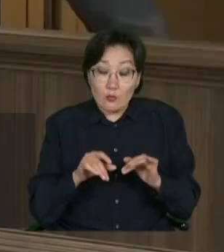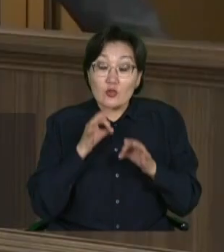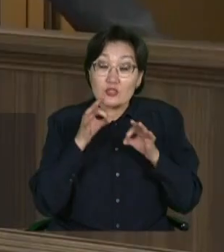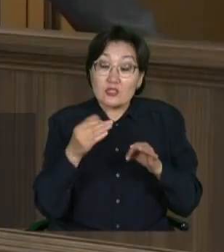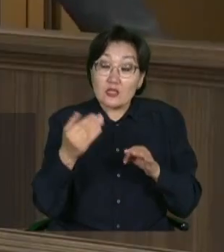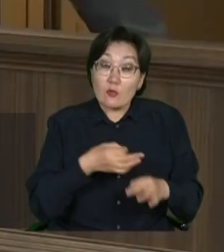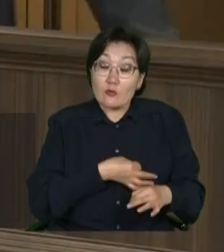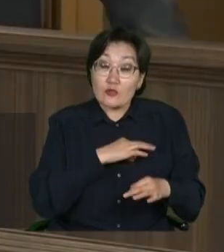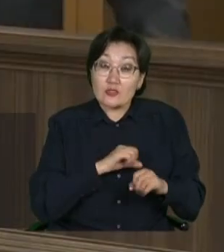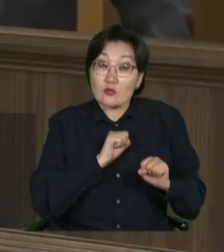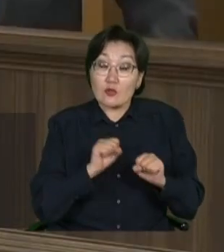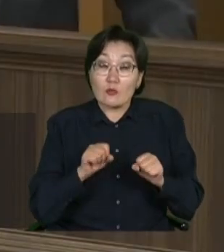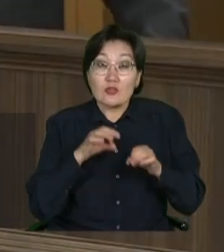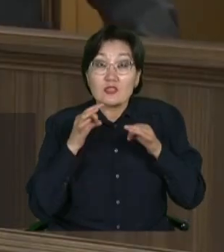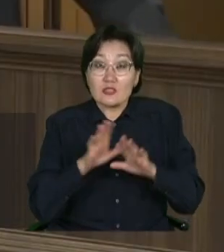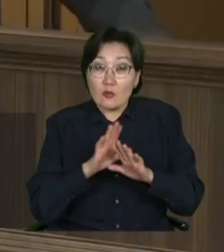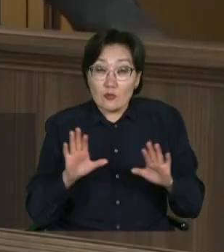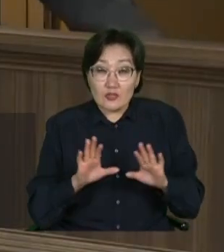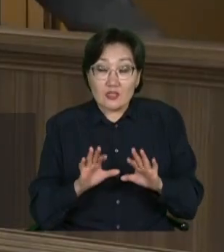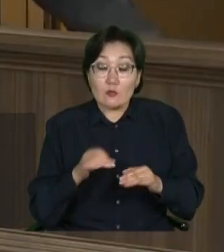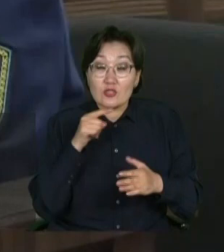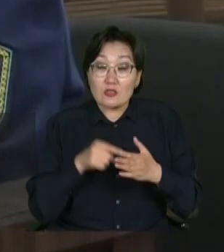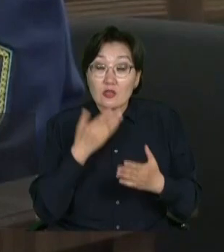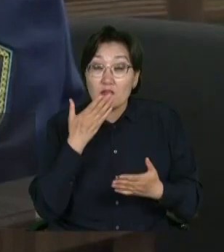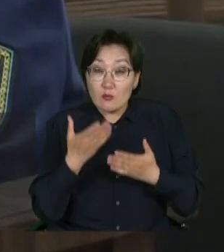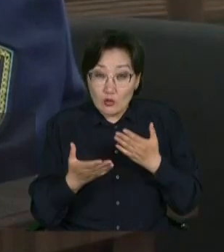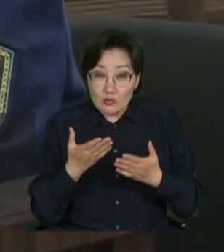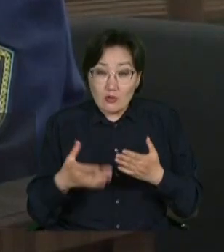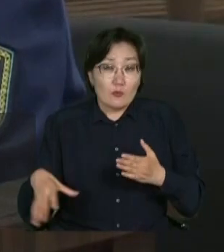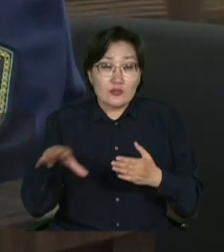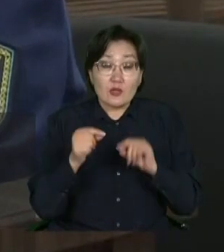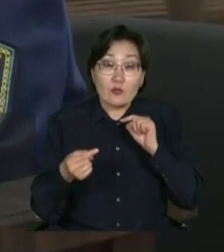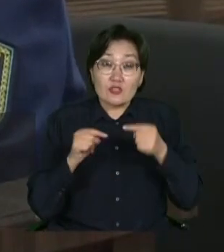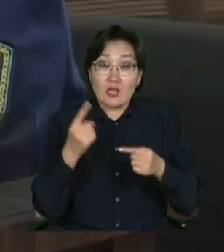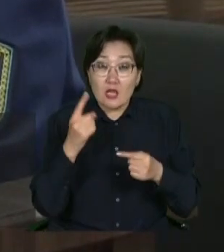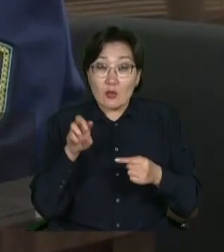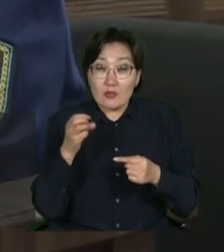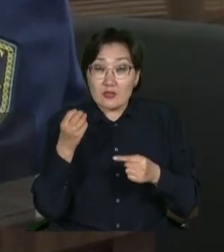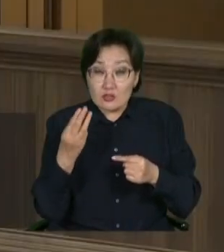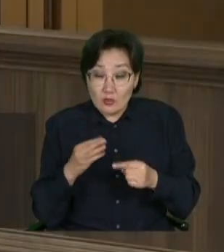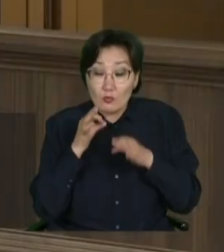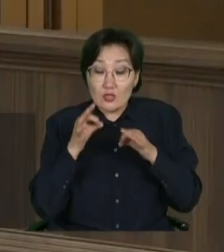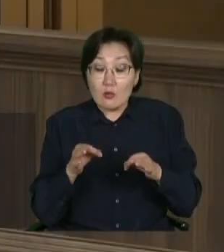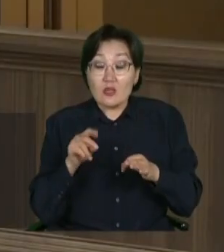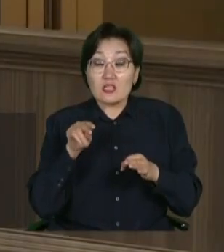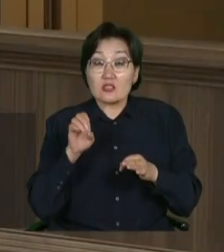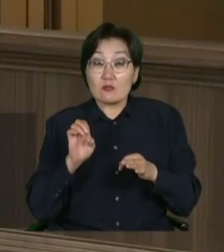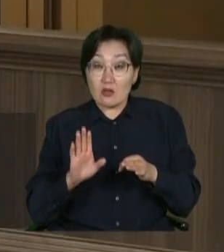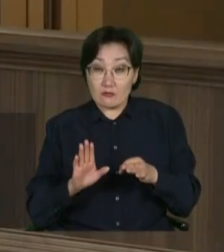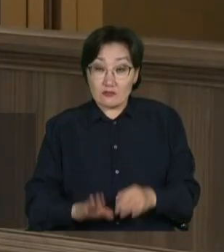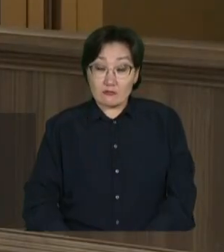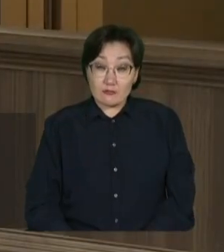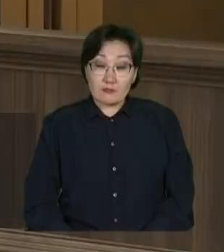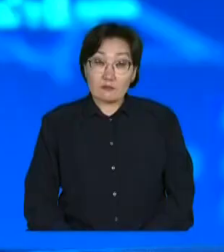его подзащитному не дают высказаться и задать вопросы. «Все против одного Бишимбаева», — сказал Ерлан Газмыжанов.